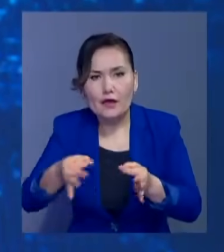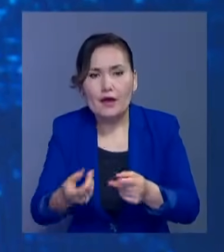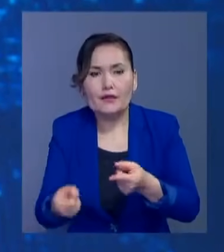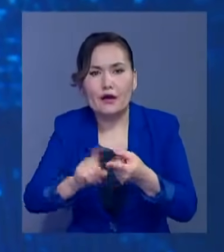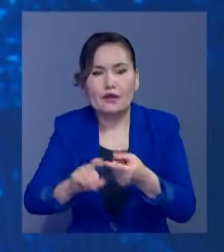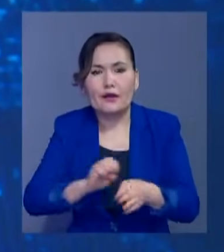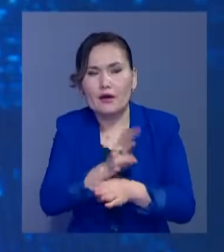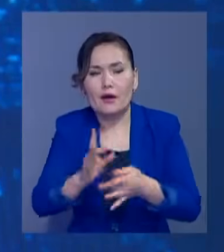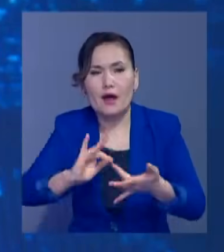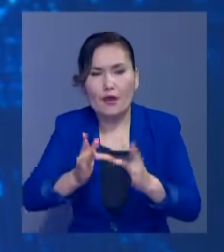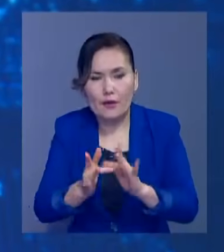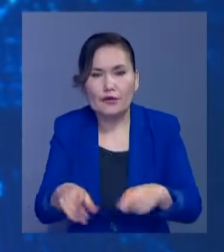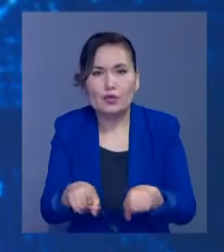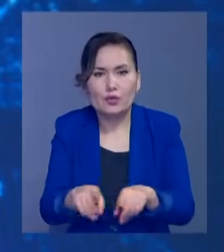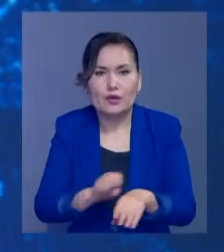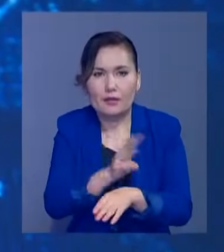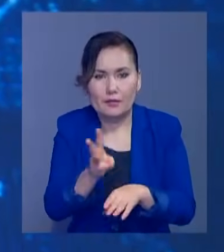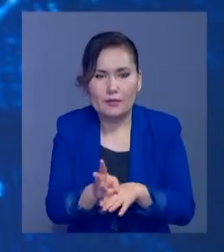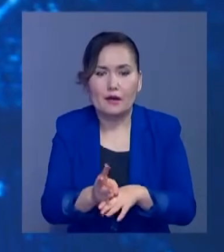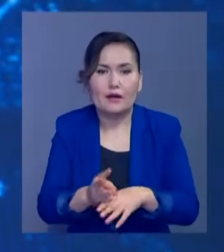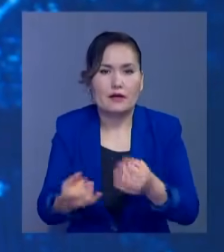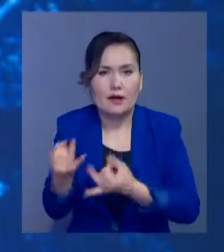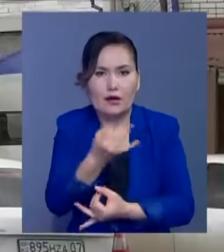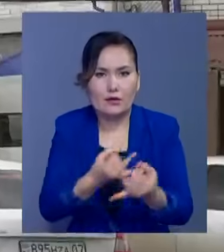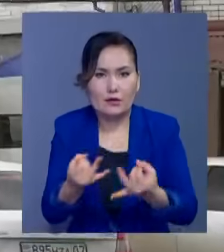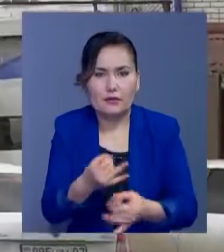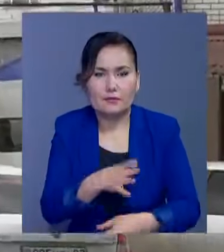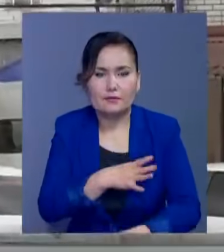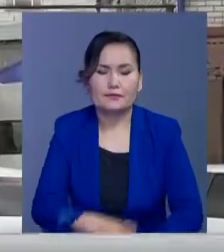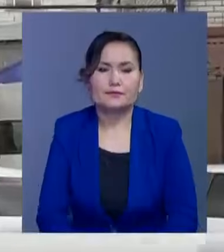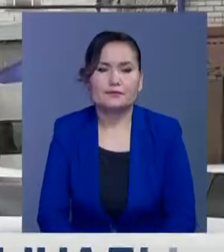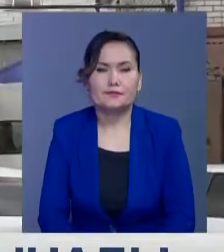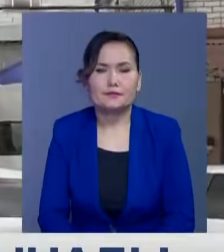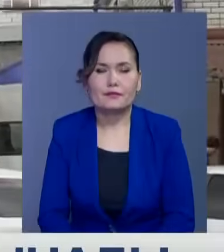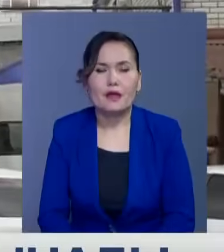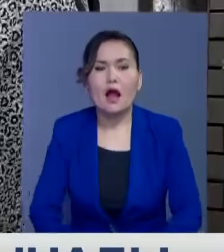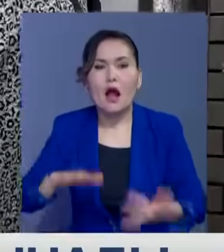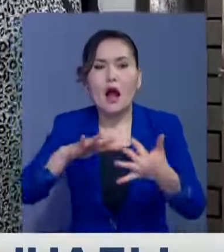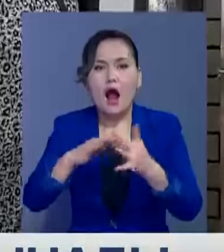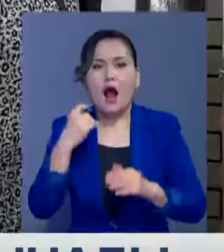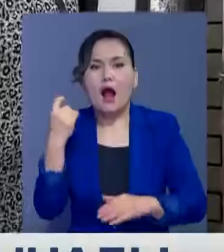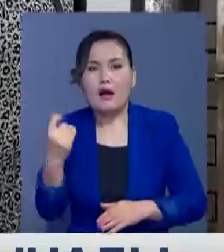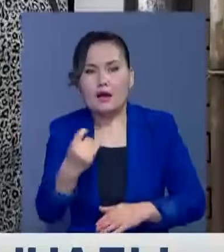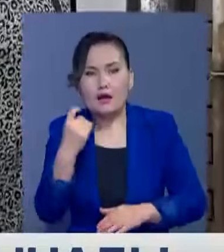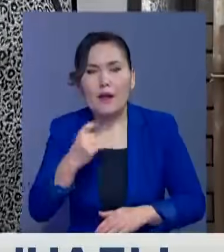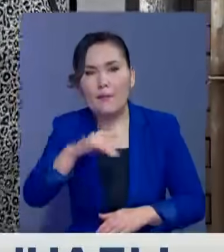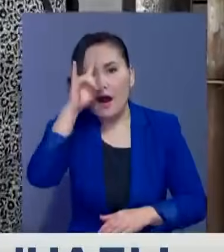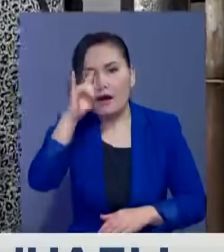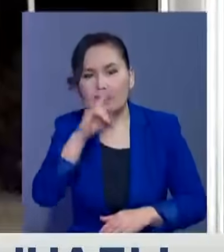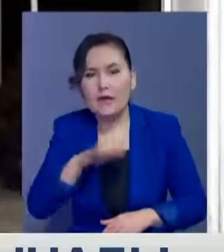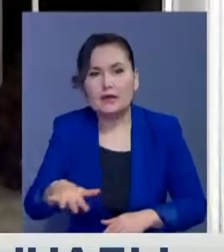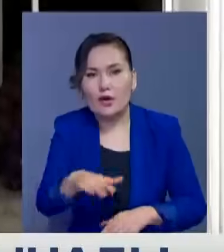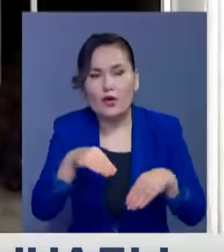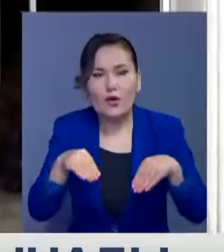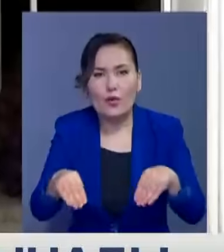қатарының артатындығы да белгілі болды. Аграрлы ел ретінде жыл сайын өзімізді